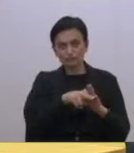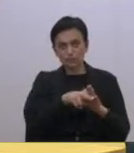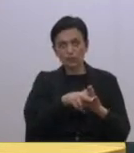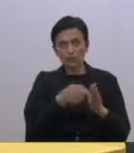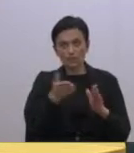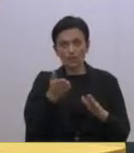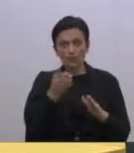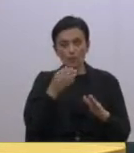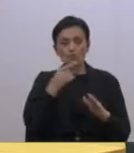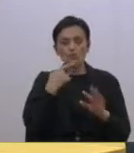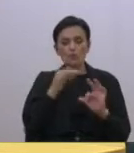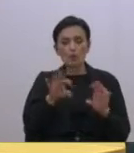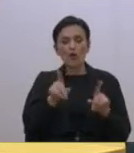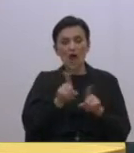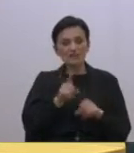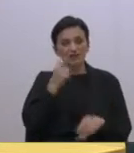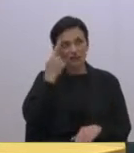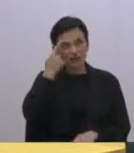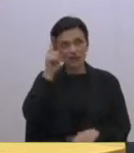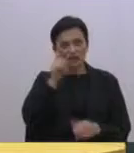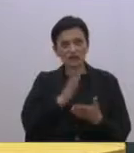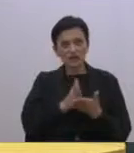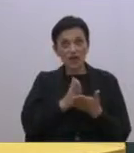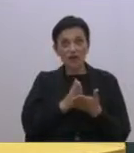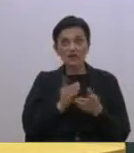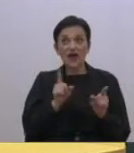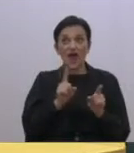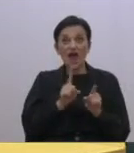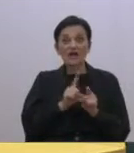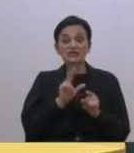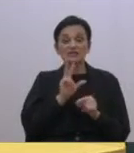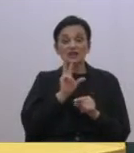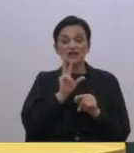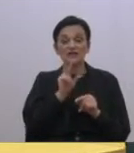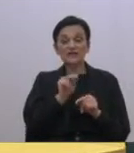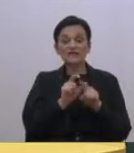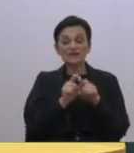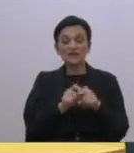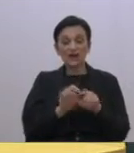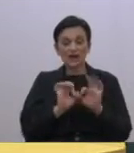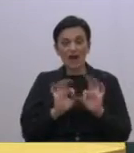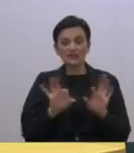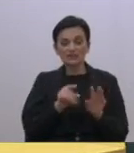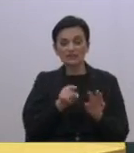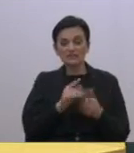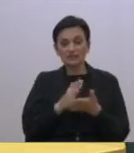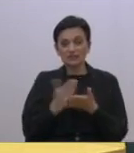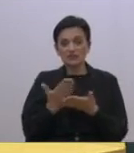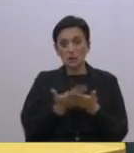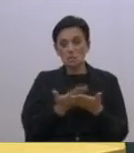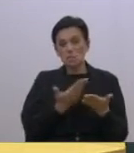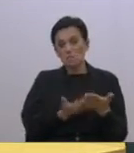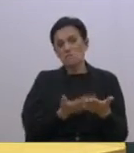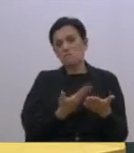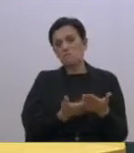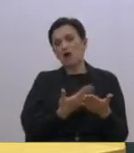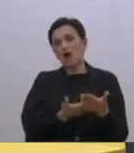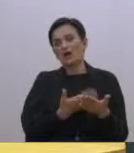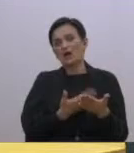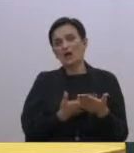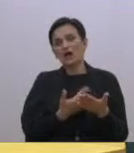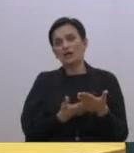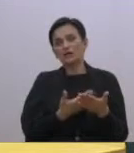მოგეხსენებათ, ესეთი იდეაც კი მოსირებს. ეს ამ ნარატივის ნაწილია, სხვათა შორის. აი ის, რომ მაგალითად ჩვენ რაღაცა